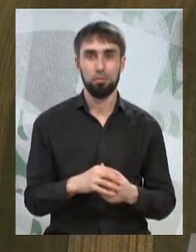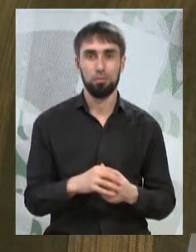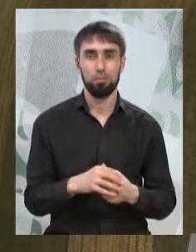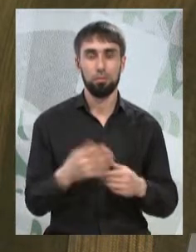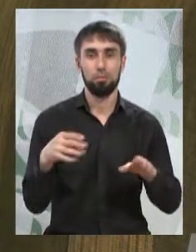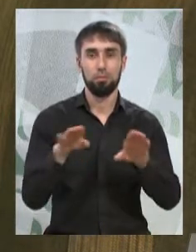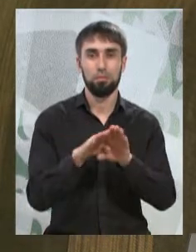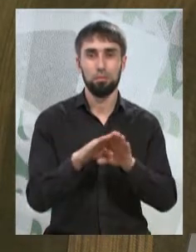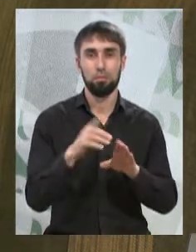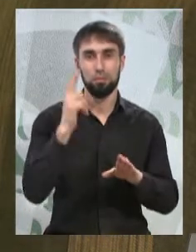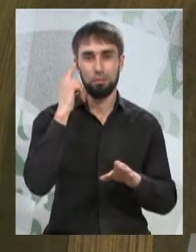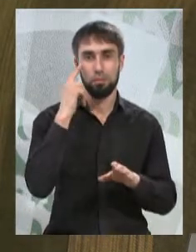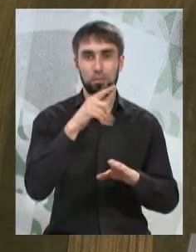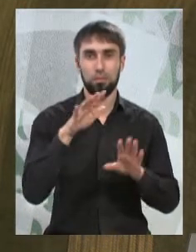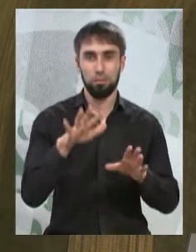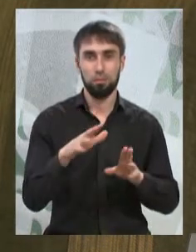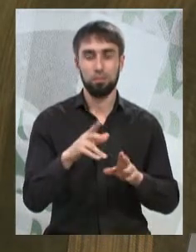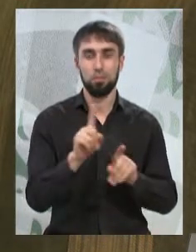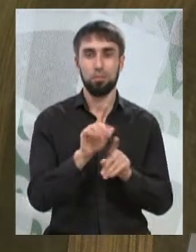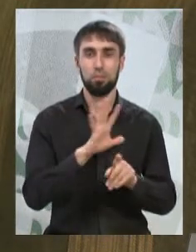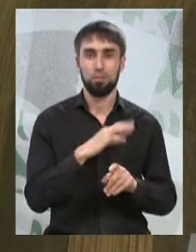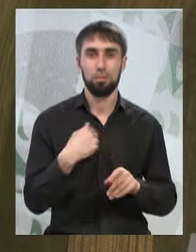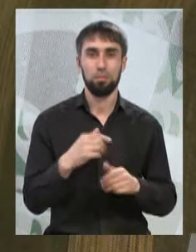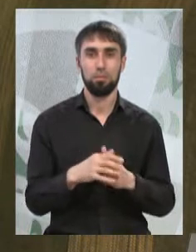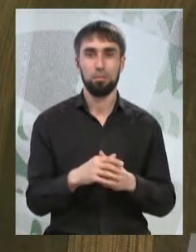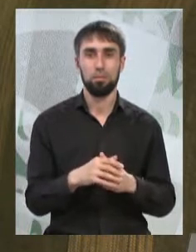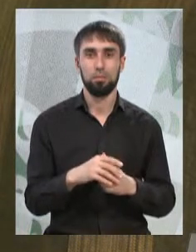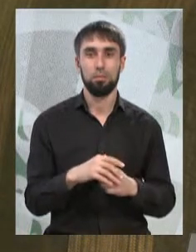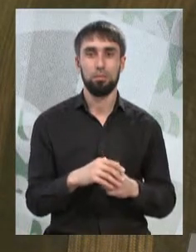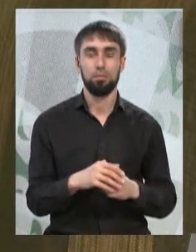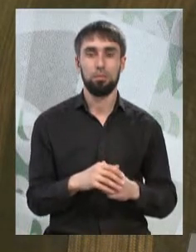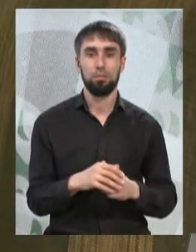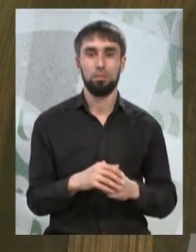такое в Казахстане у меня достижение было, что